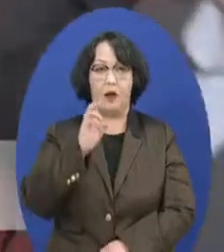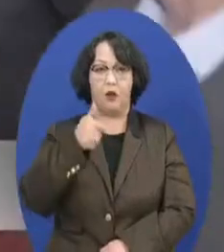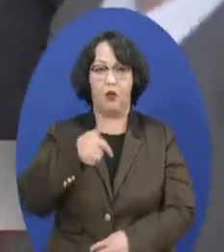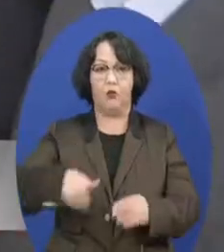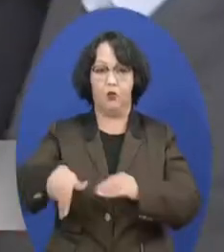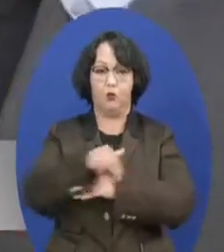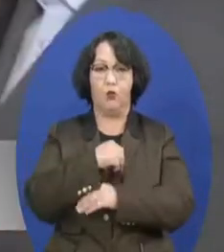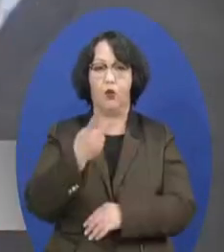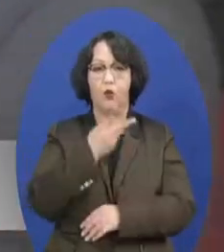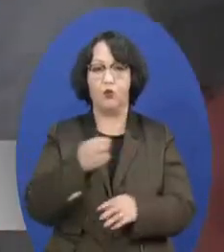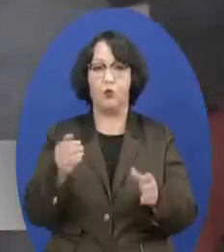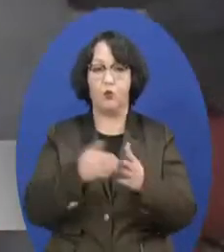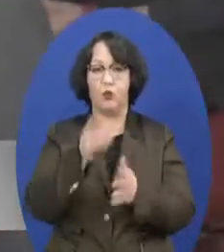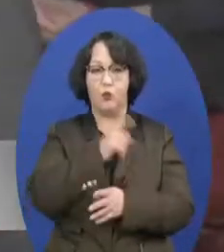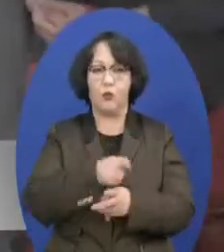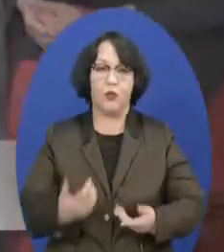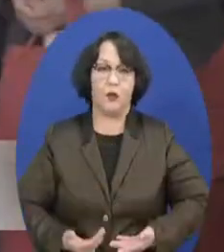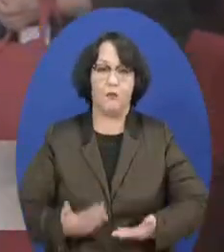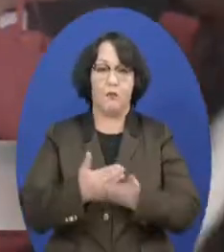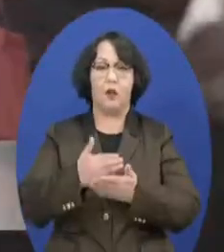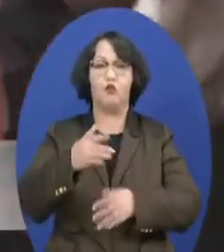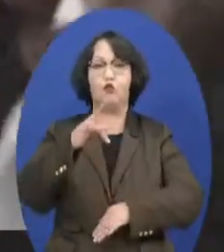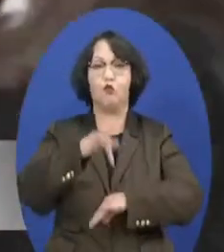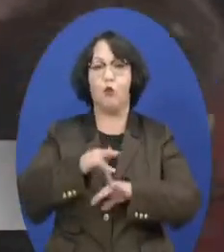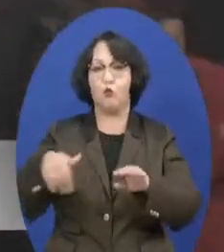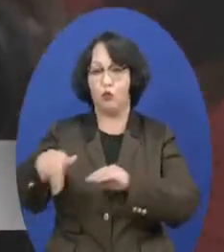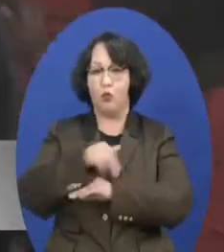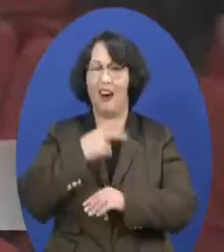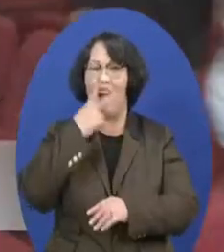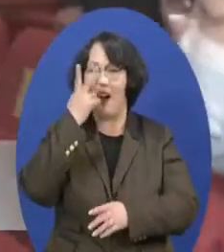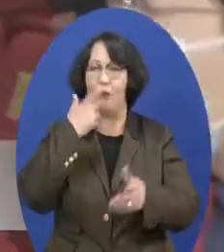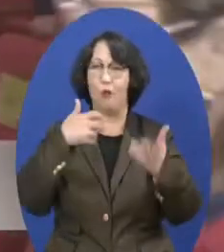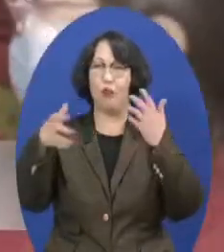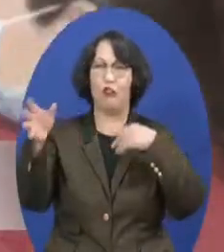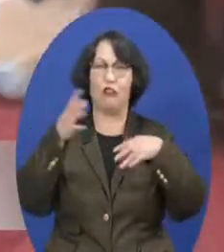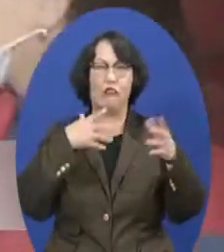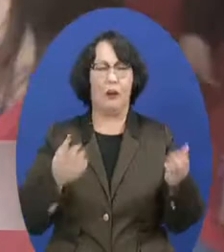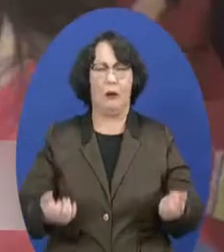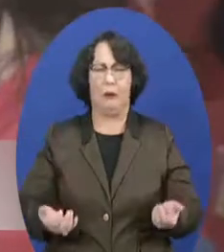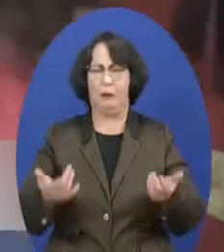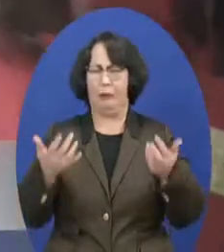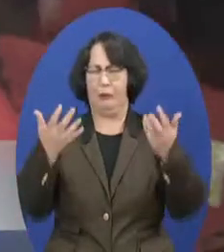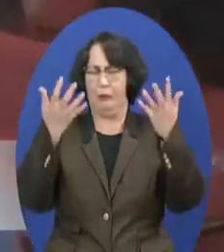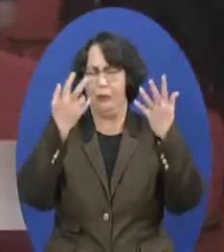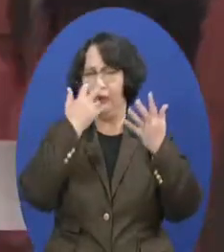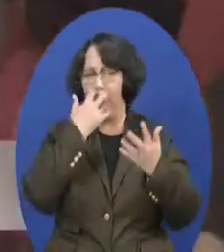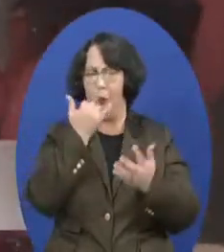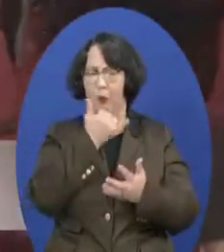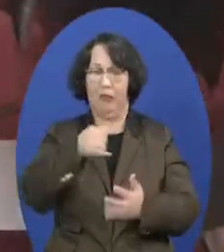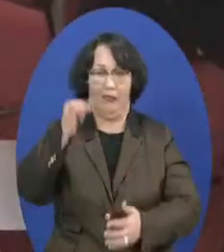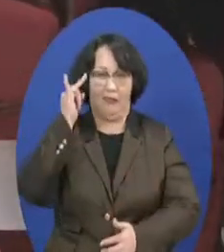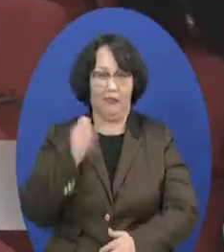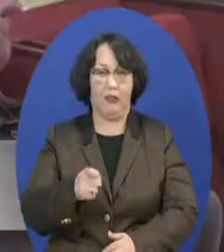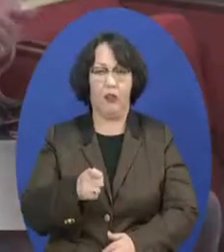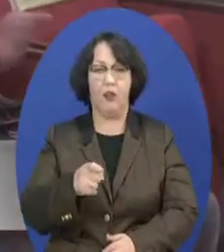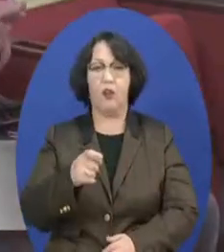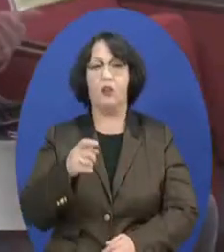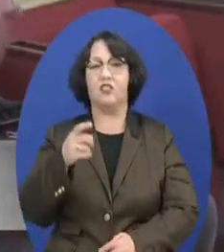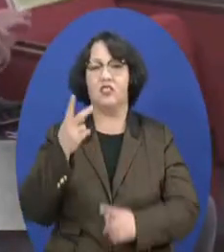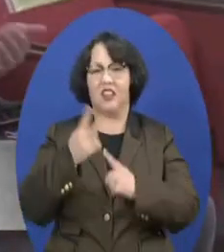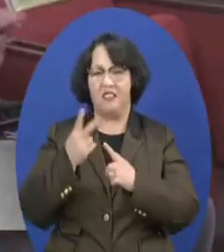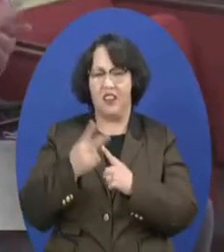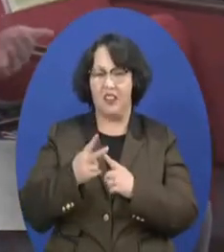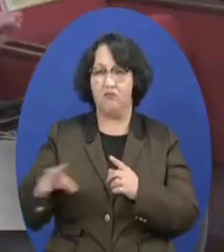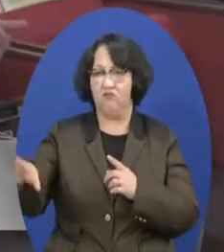Баянгол дүүргийн хувьд 200 орчим мянган хүн амтай төвийн дүүргчгэлээ агарын бохирдлын голомт байсан цаг саяхан. Зурагт баян хөшөө орчмоор агарын